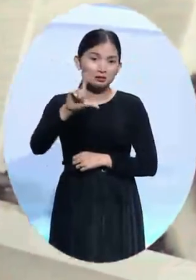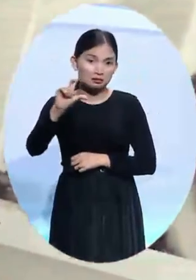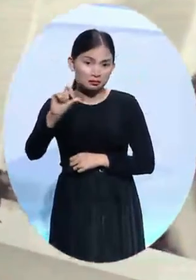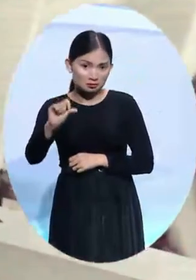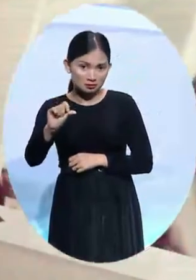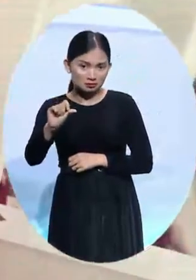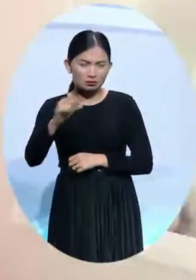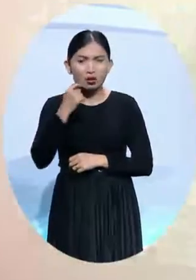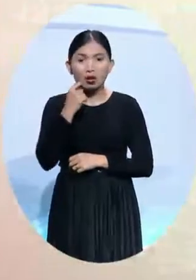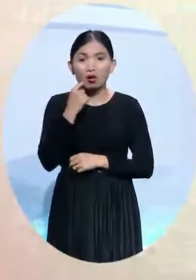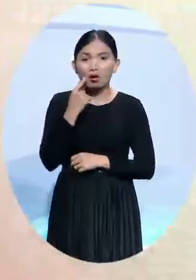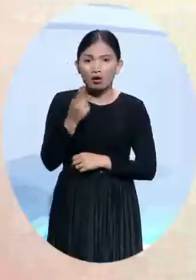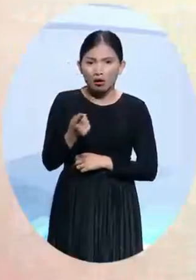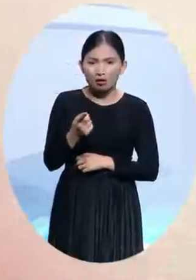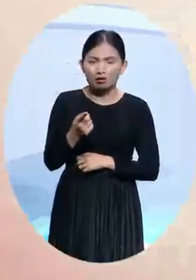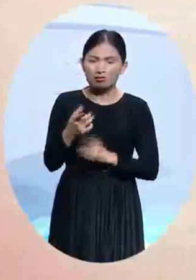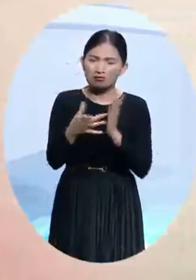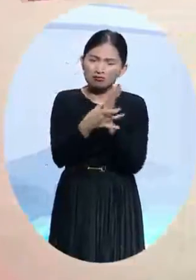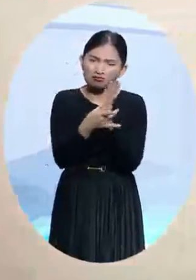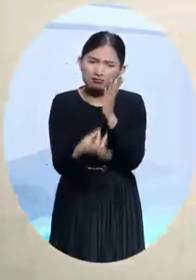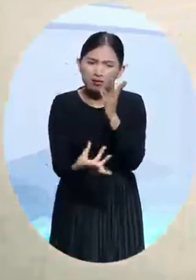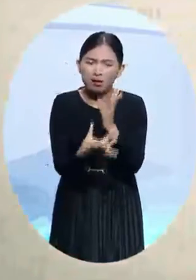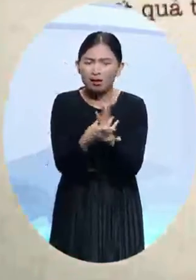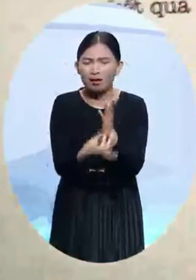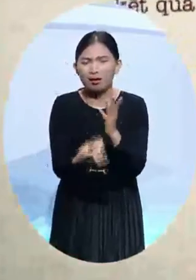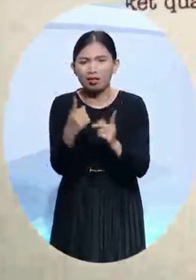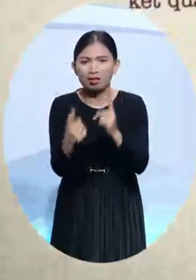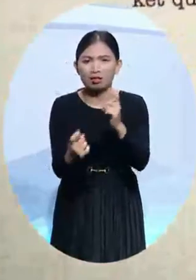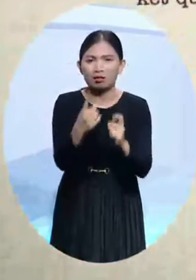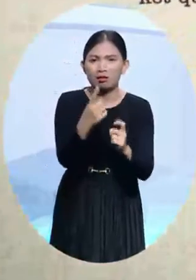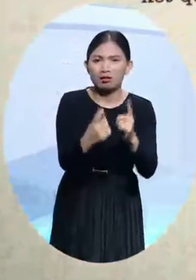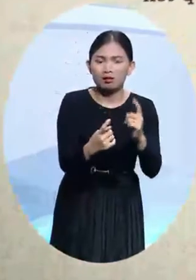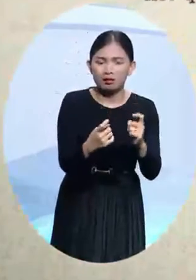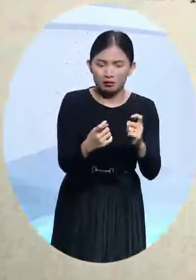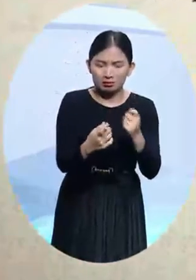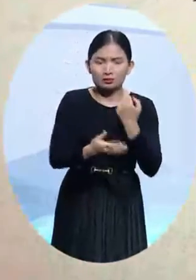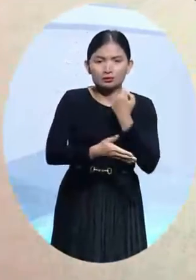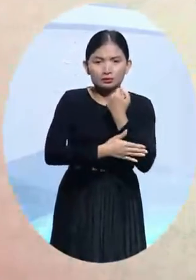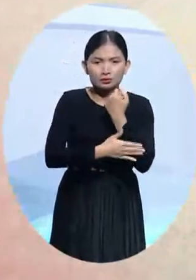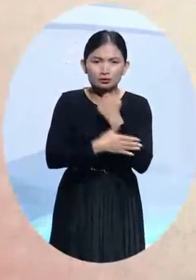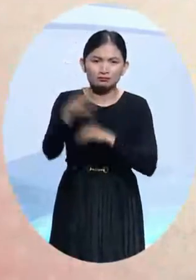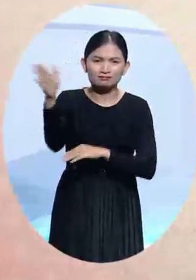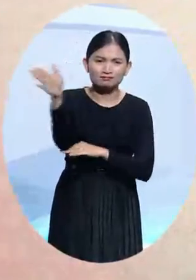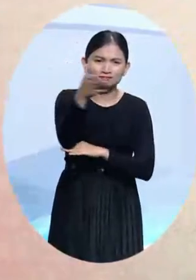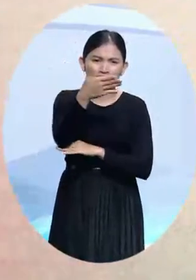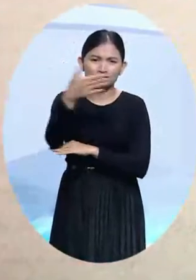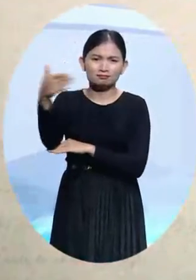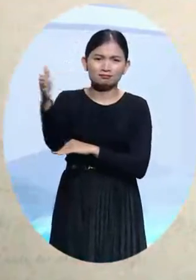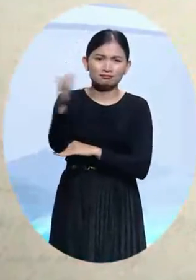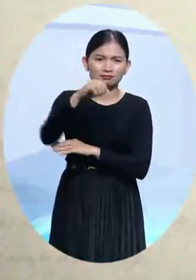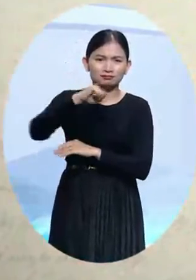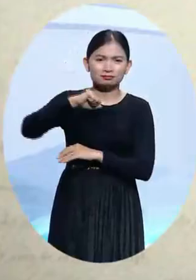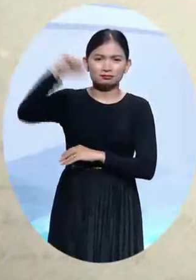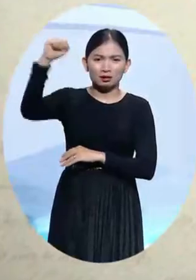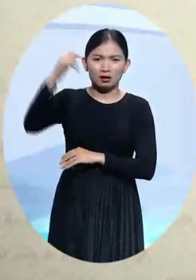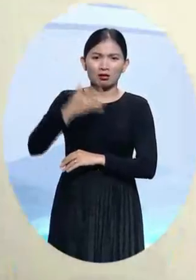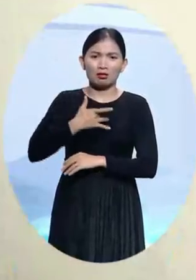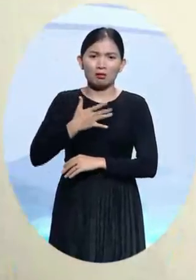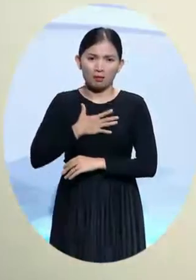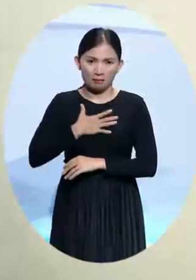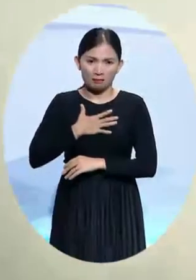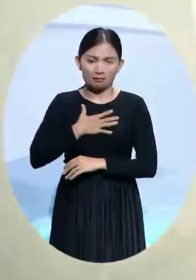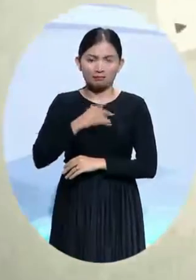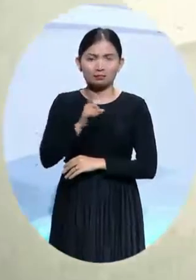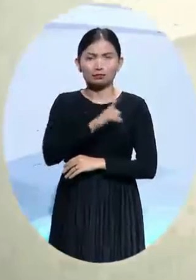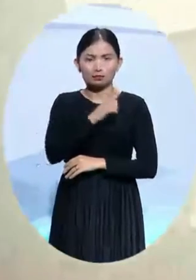lá cờ cách mạng thêm đỏ chói. Sự hy sinh anh dũng của liệt sĩ chuẩn bị cho đất nước ta nở hoa độc lập, kết quả tự